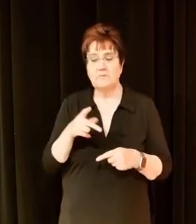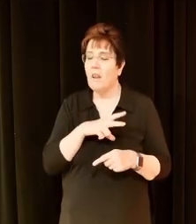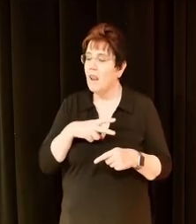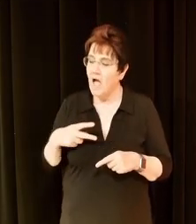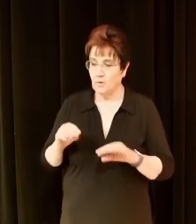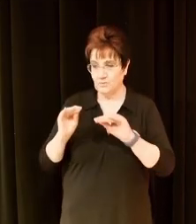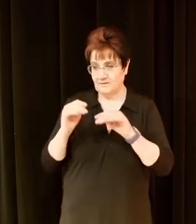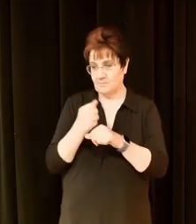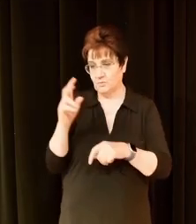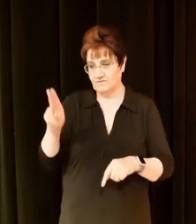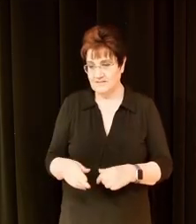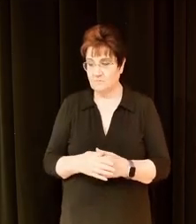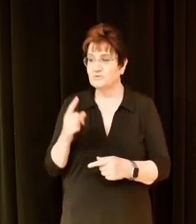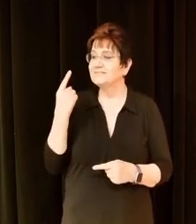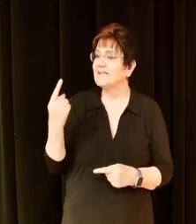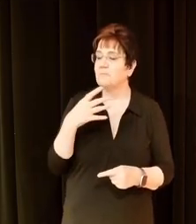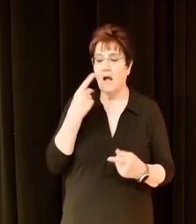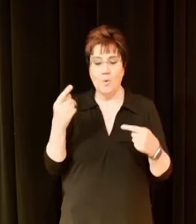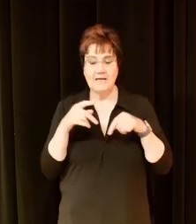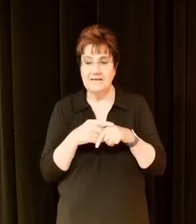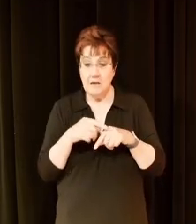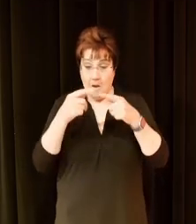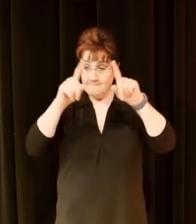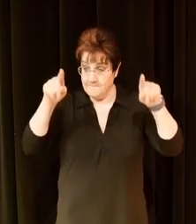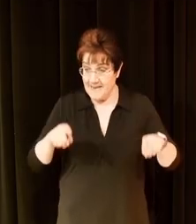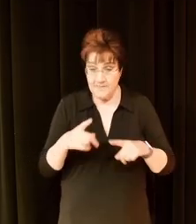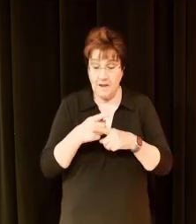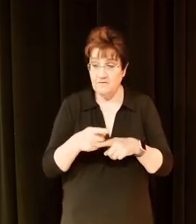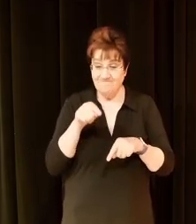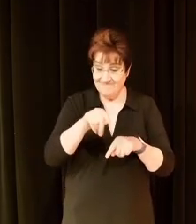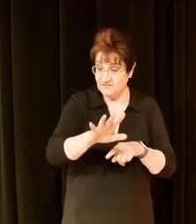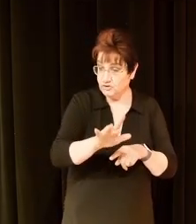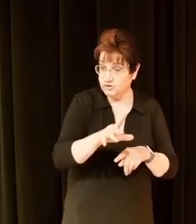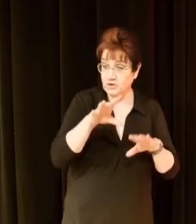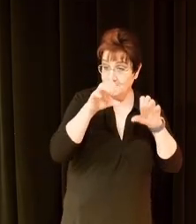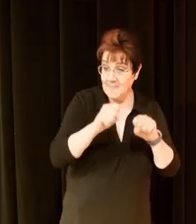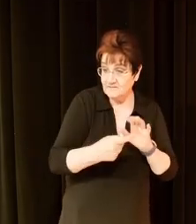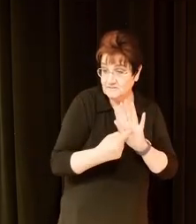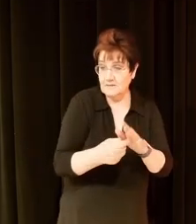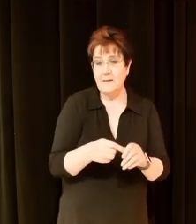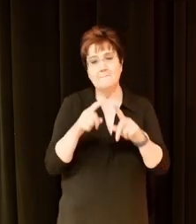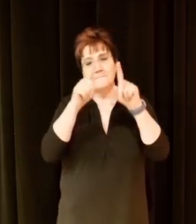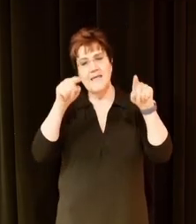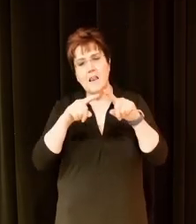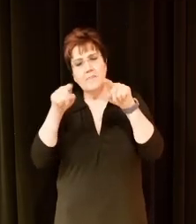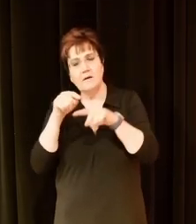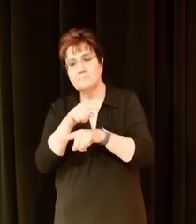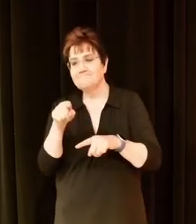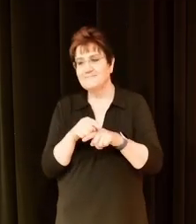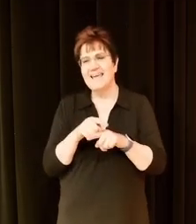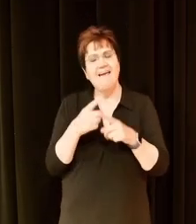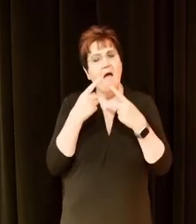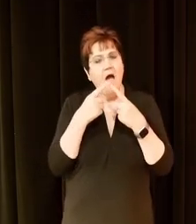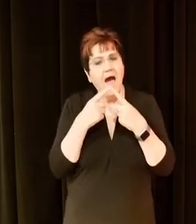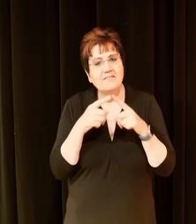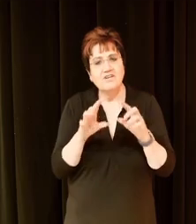erzeugen, die Macht des Zeigens. Darin sagt er, Bilder funktionieren anders als Sätze und sind doch